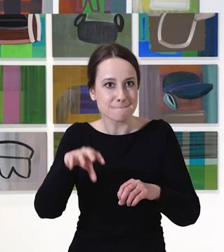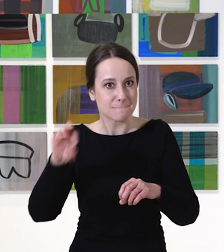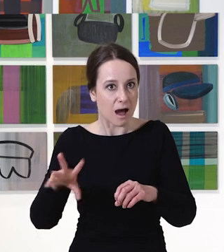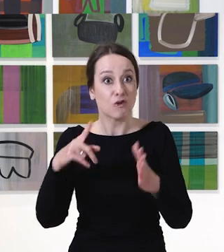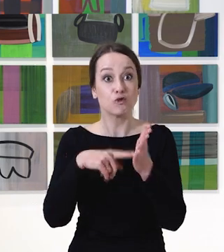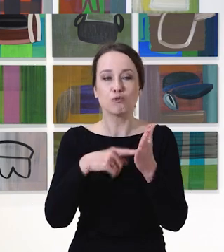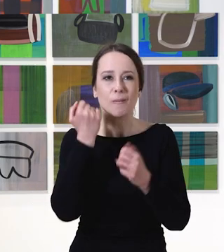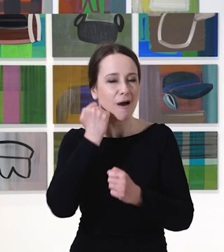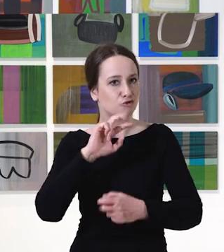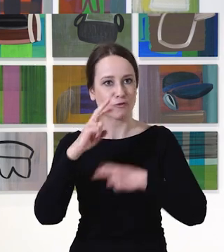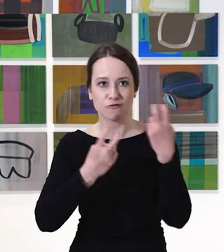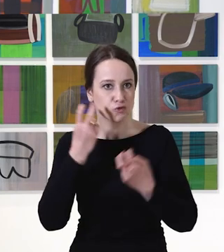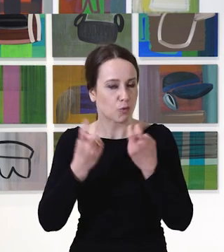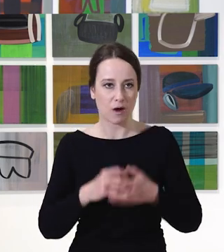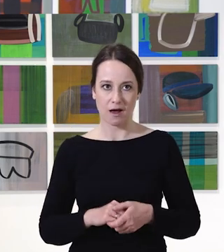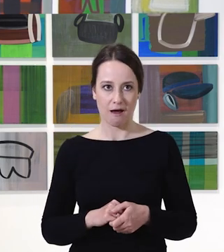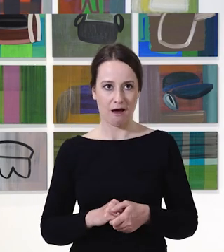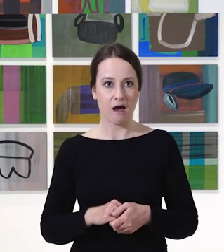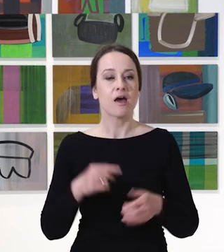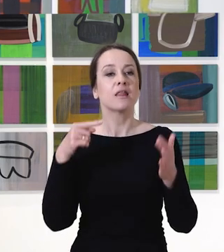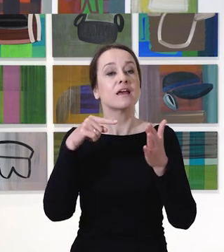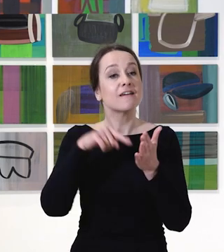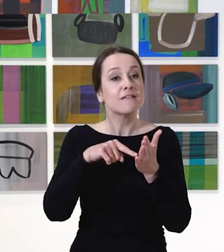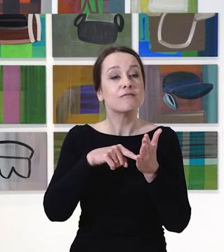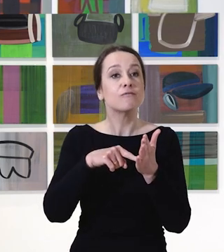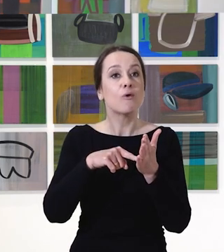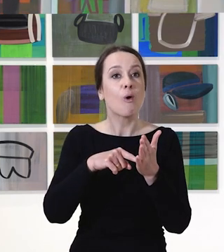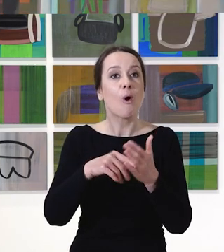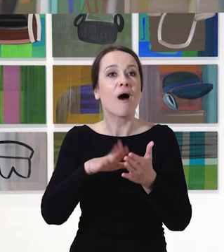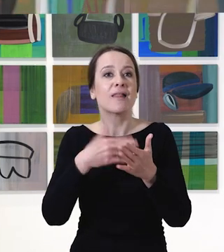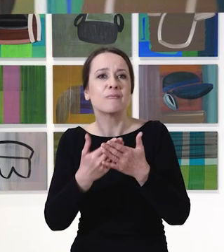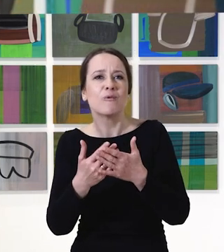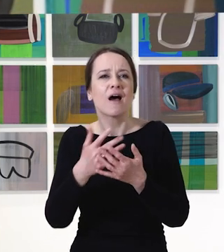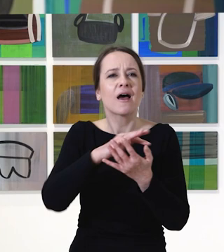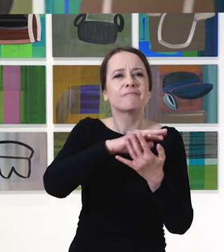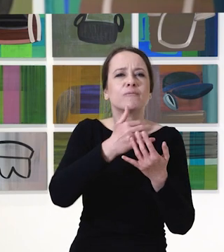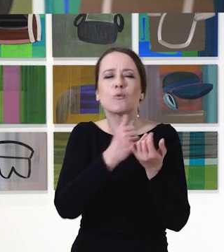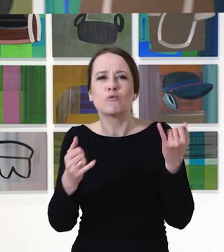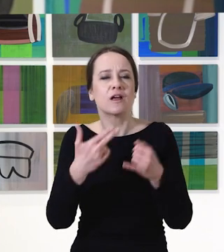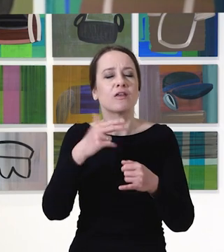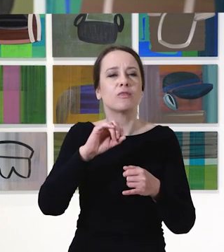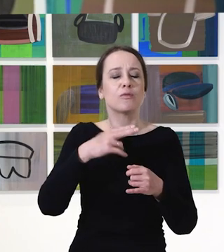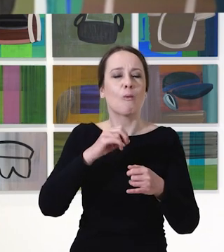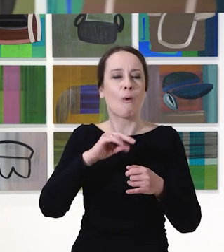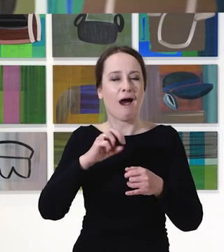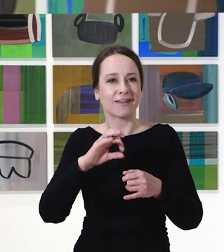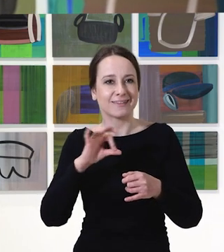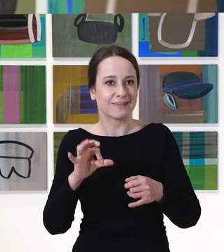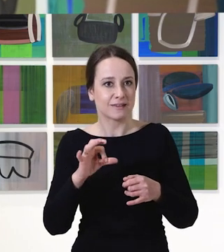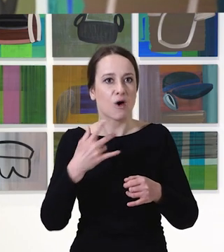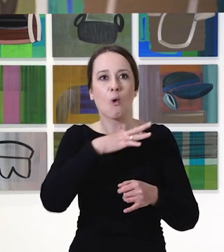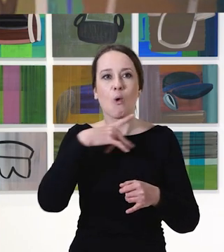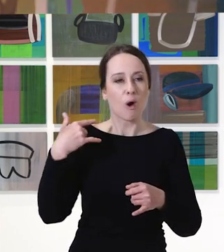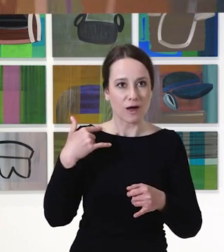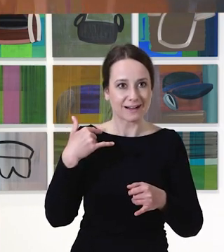wyszukanym składająca się z wielu właśnie odcieni niuansów kolorystycznych które poprzez